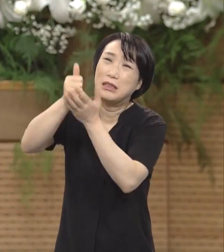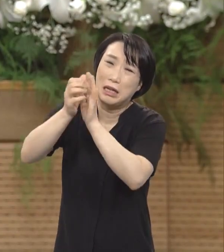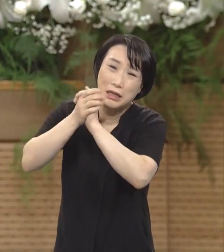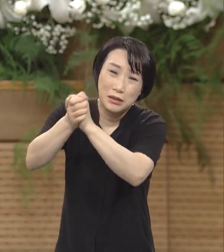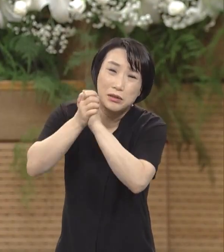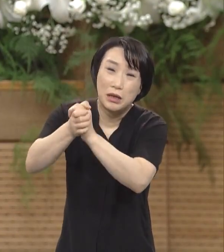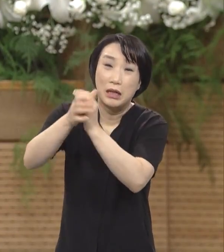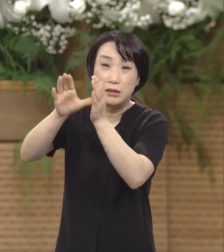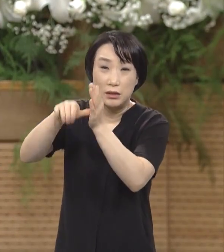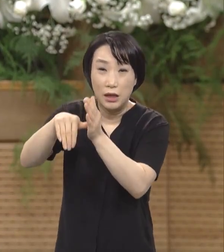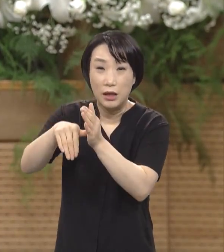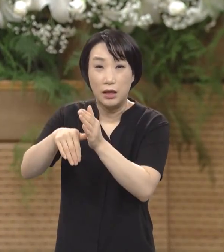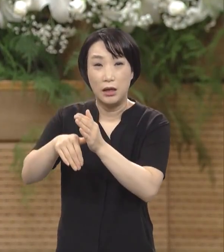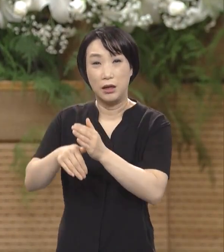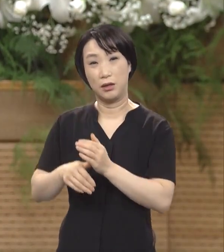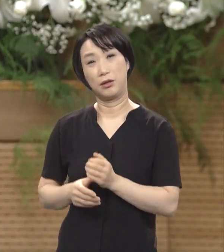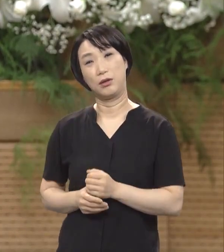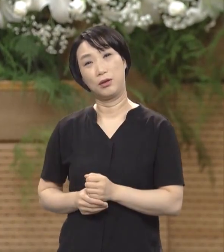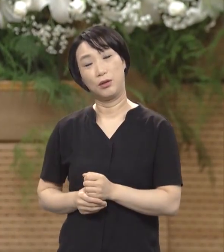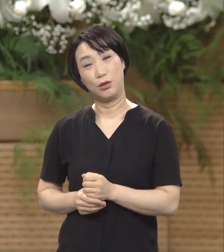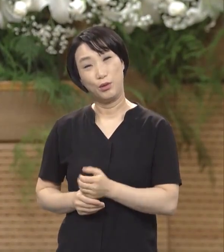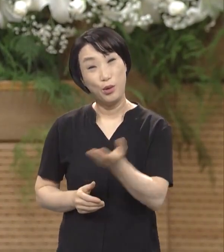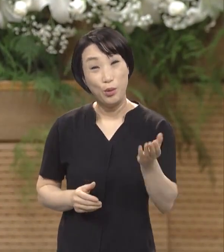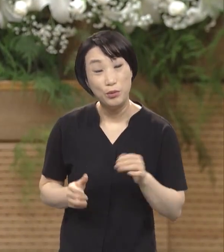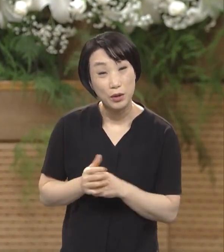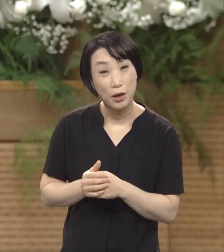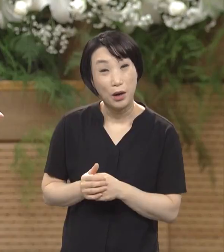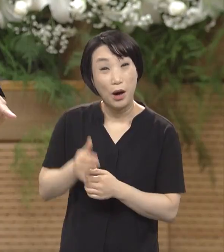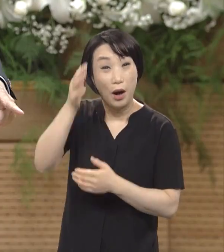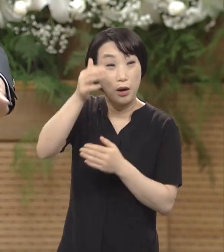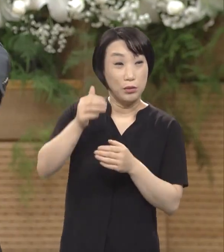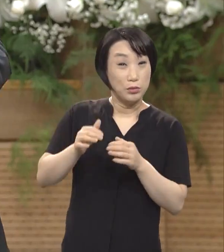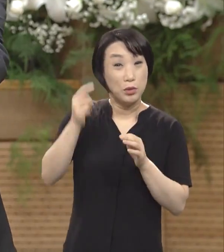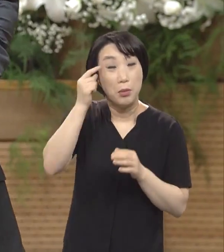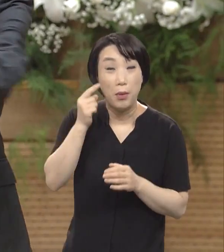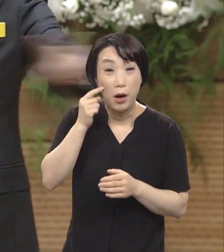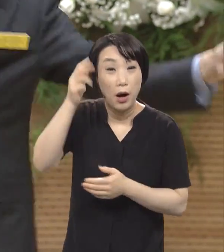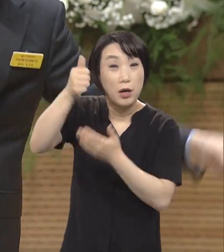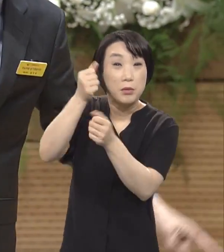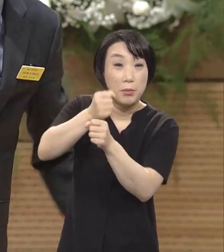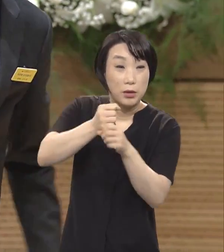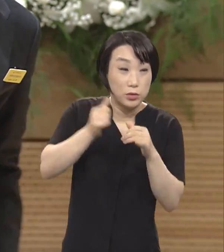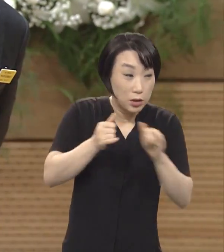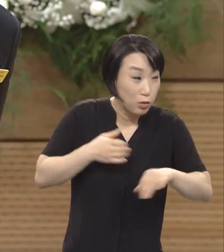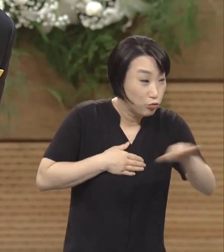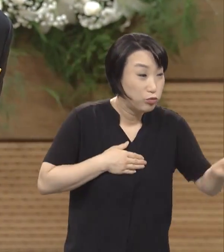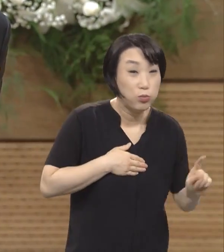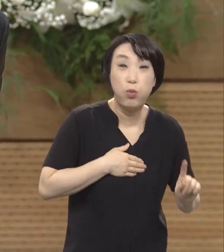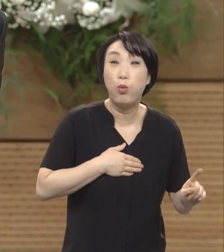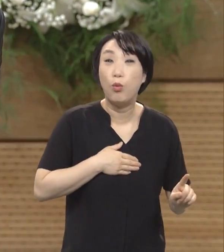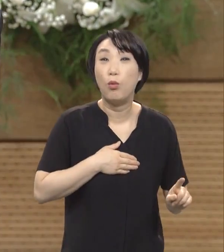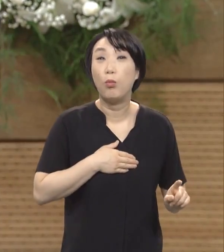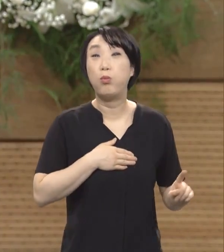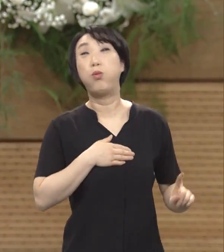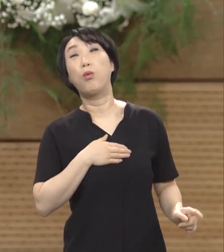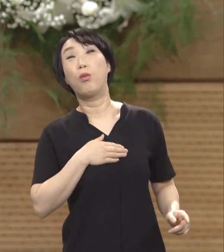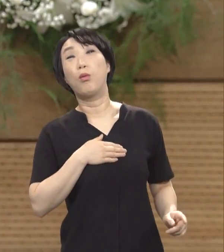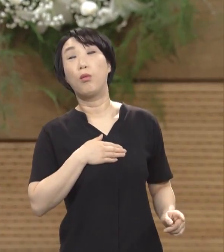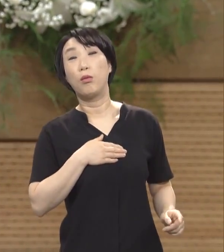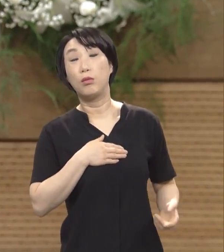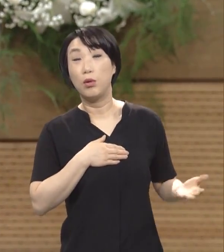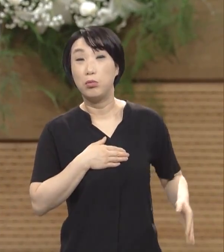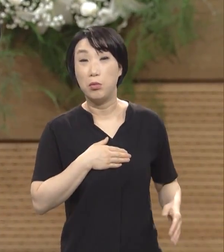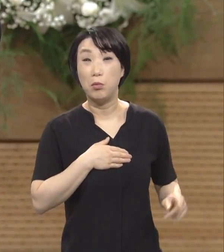윌 때에, 아니 자기가 만든 피조물이 우리 같은 것이 뭐라고,